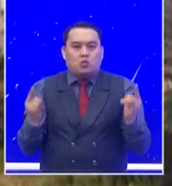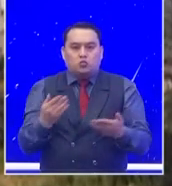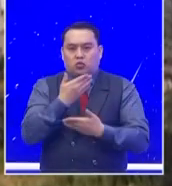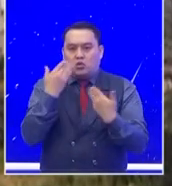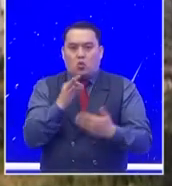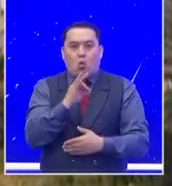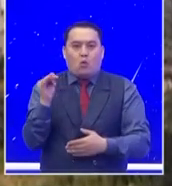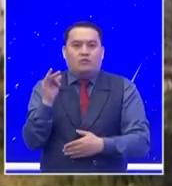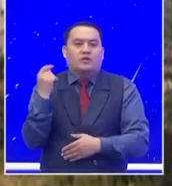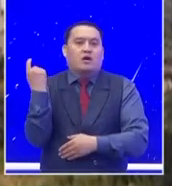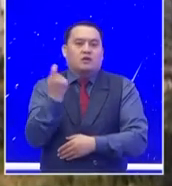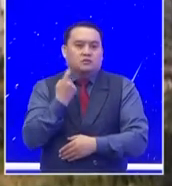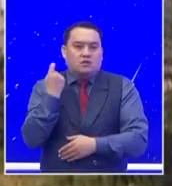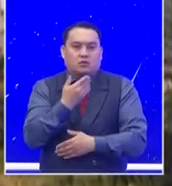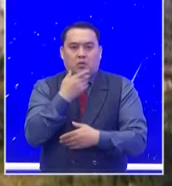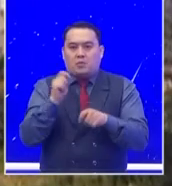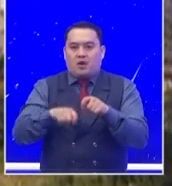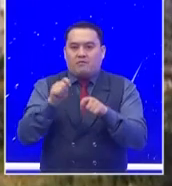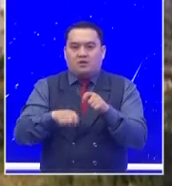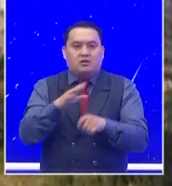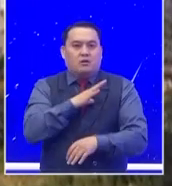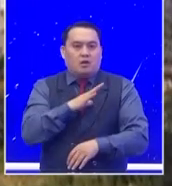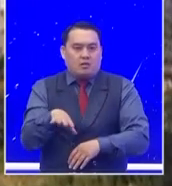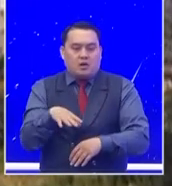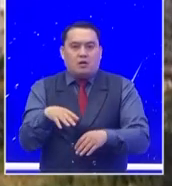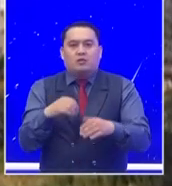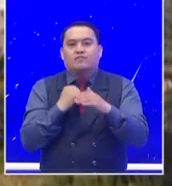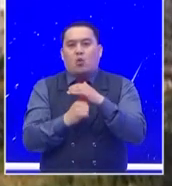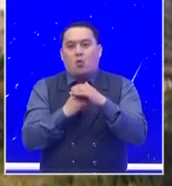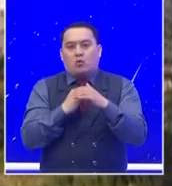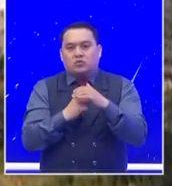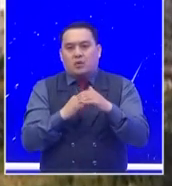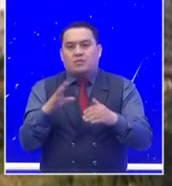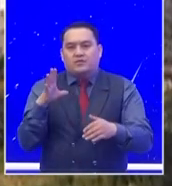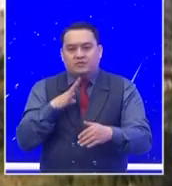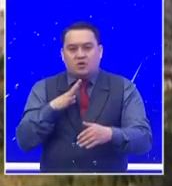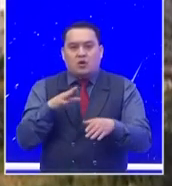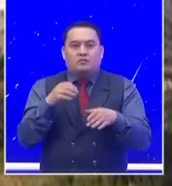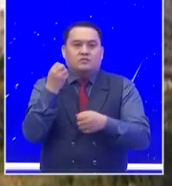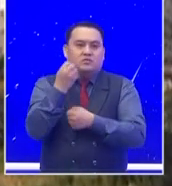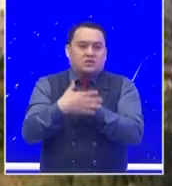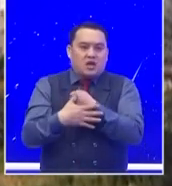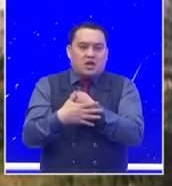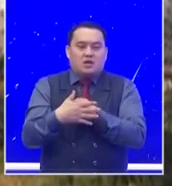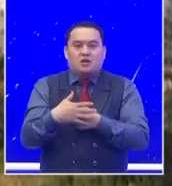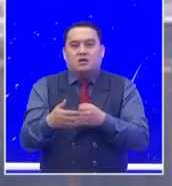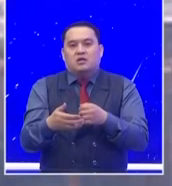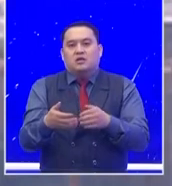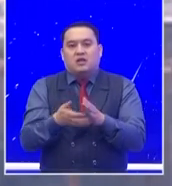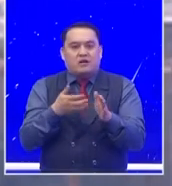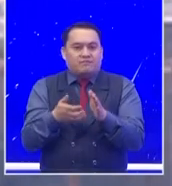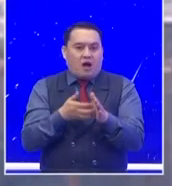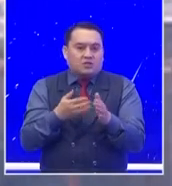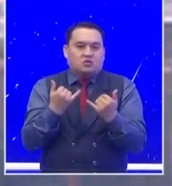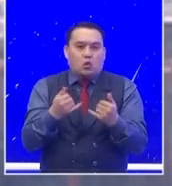официального владельца и не проверялись годами пересекаем и эстакадами и туннелями лигурия в центре этого кризиса